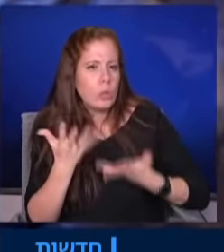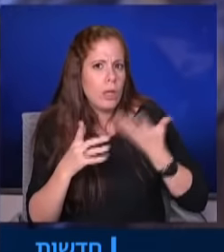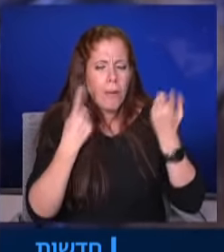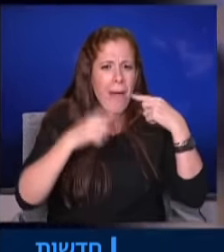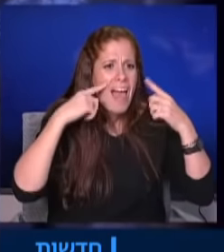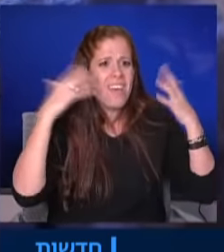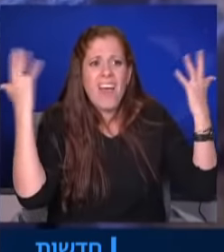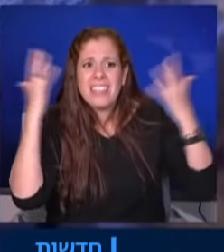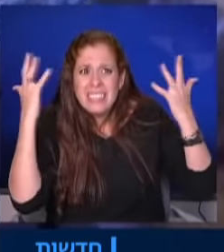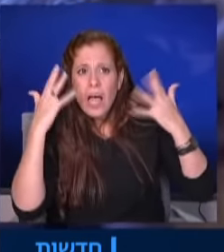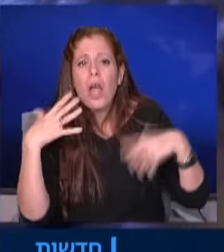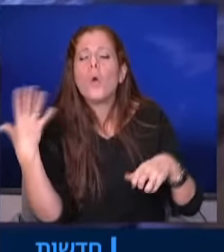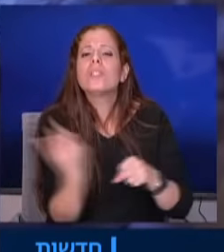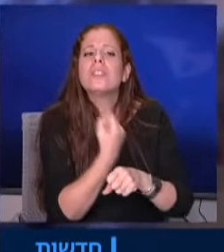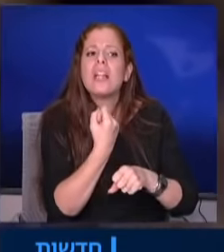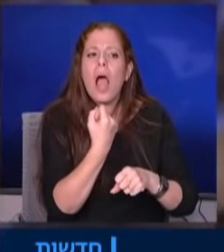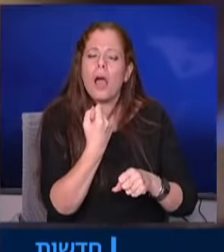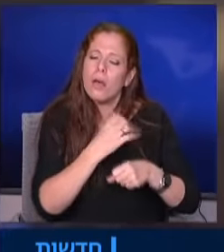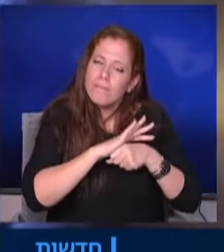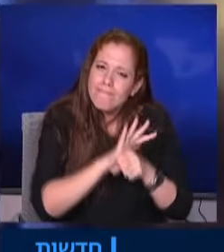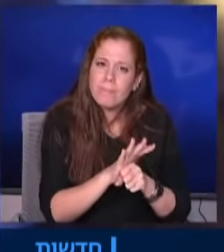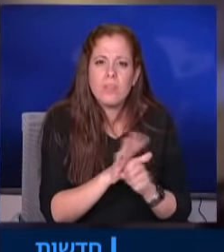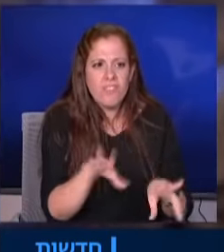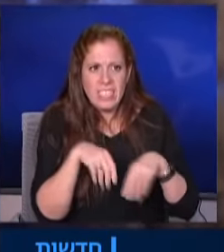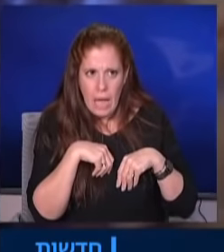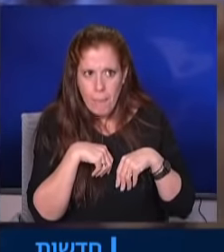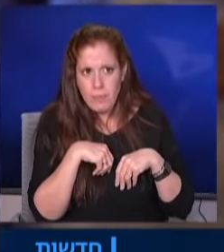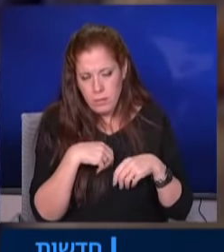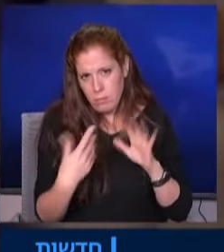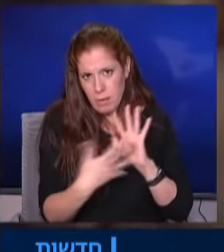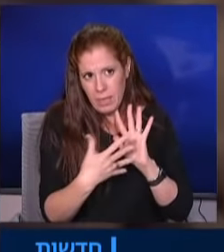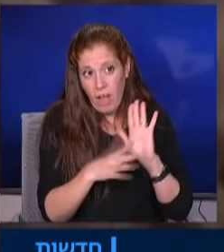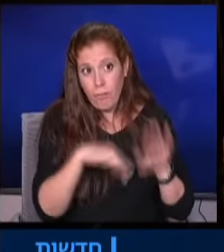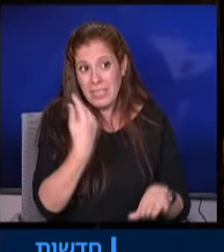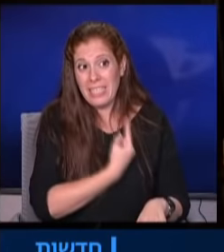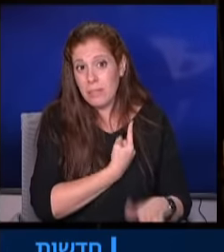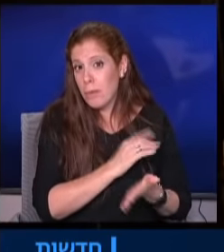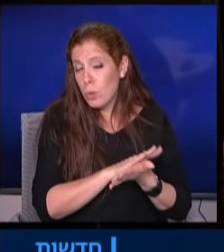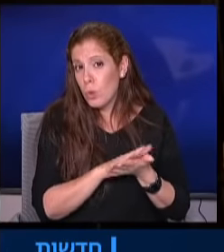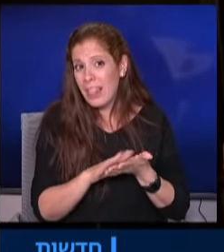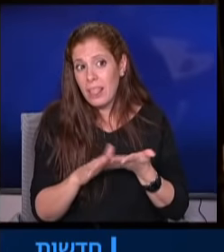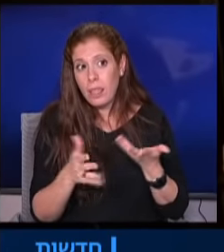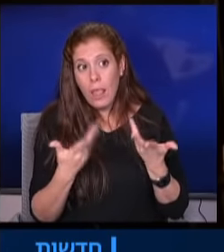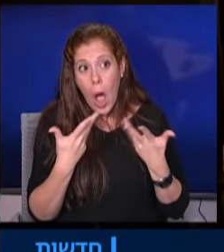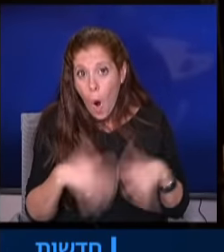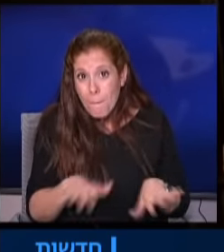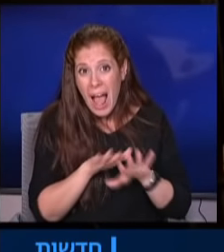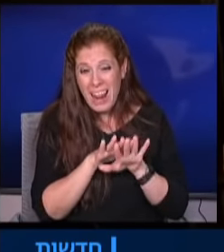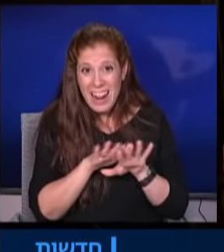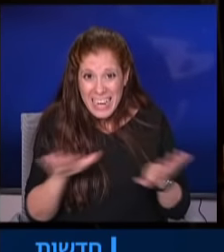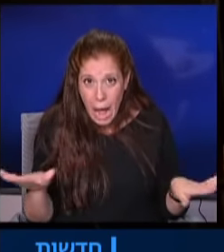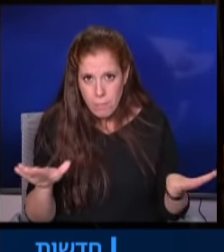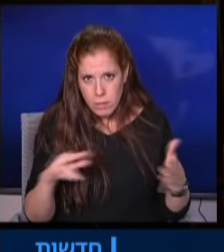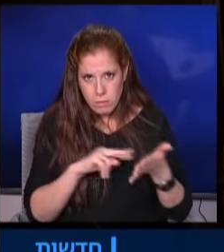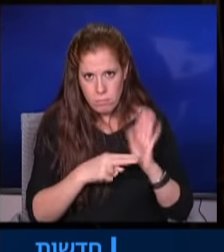והיסטריה וכל זה הוא הצליח ללחוץ עליי, והסכמתי להיכנע לבדיקה, ומצאתי את עצמי פשוט ערומה לחלוטין